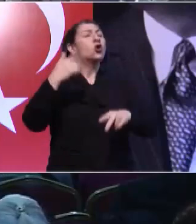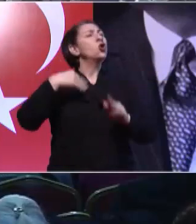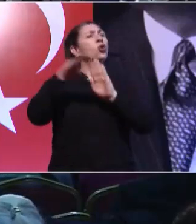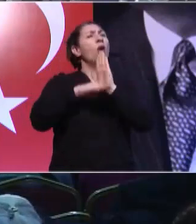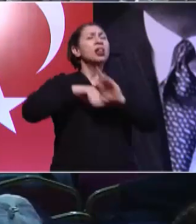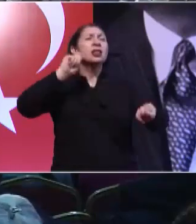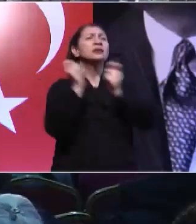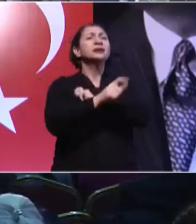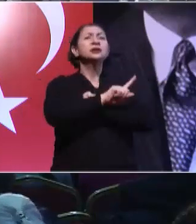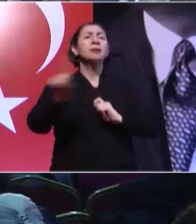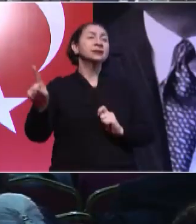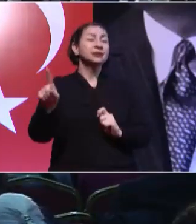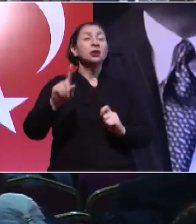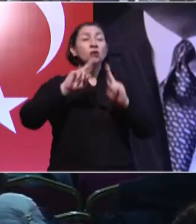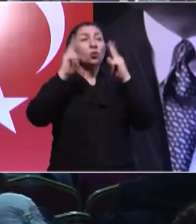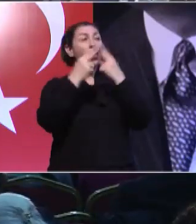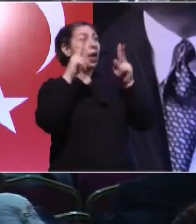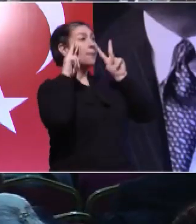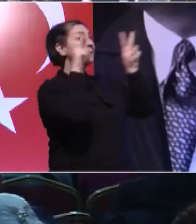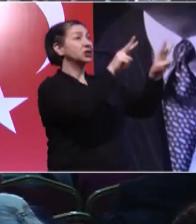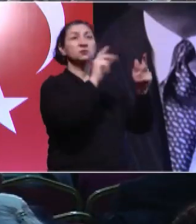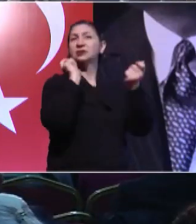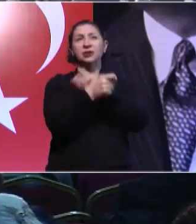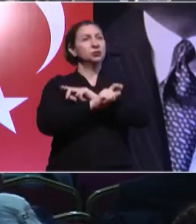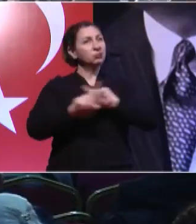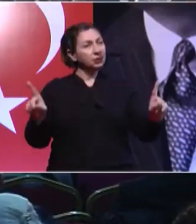değişmedi. Dünyaya bakışımız değişmedi.